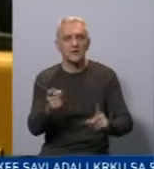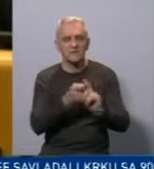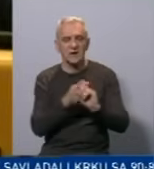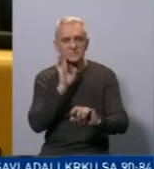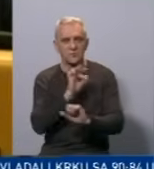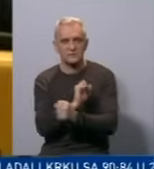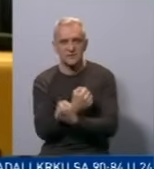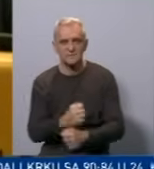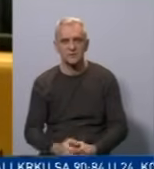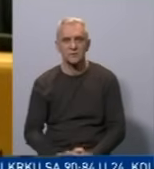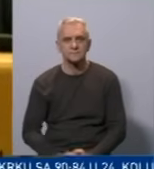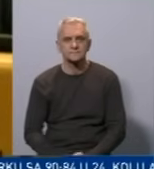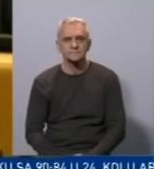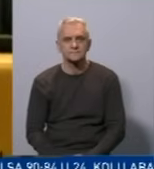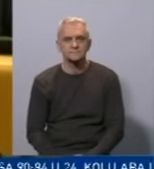BiH.